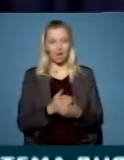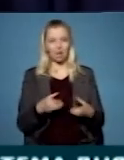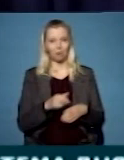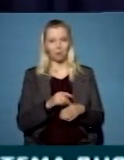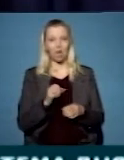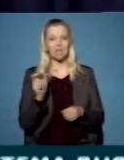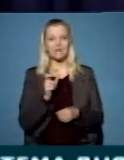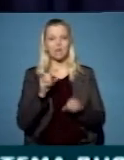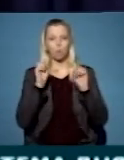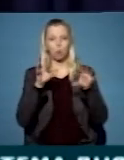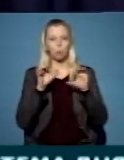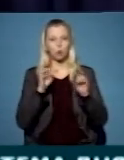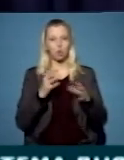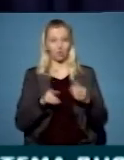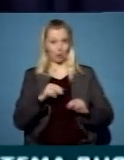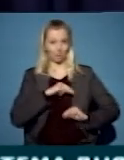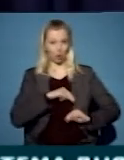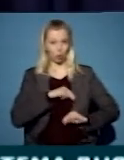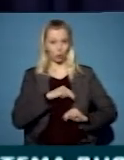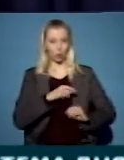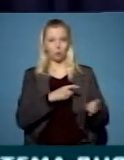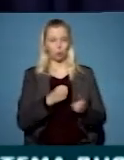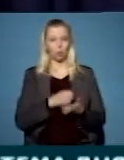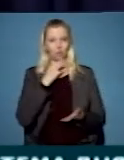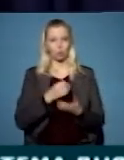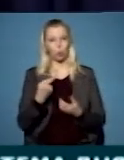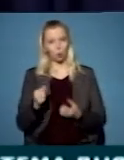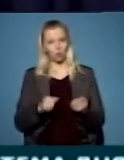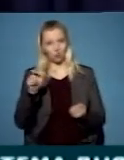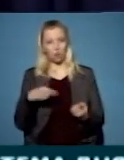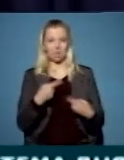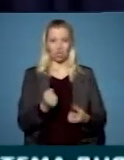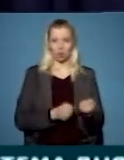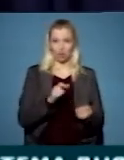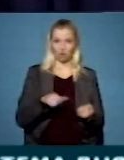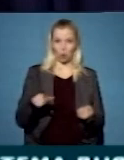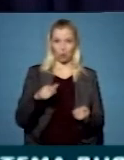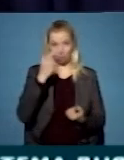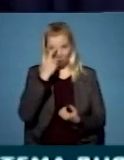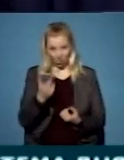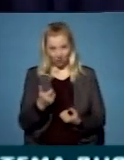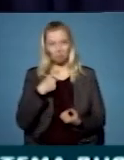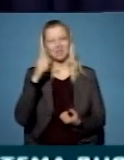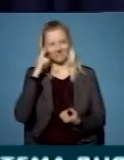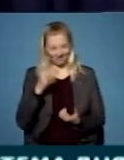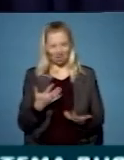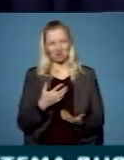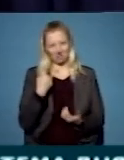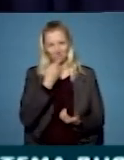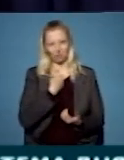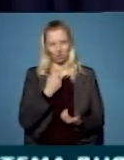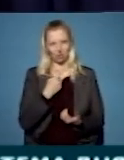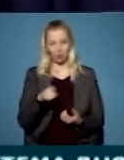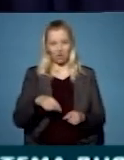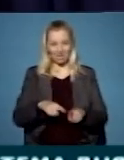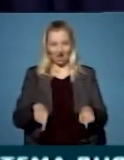з синім проблисковим маячком, якщо він працює, притягує до відповідальності одного водія, інші водії повідомляють, ми знаємо, яким чином, що на